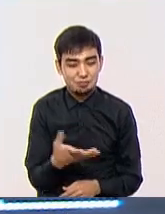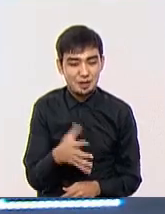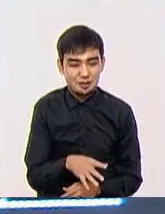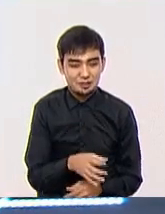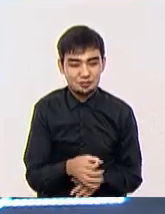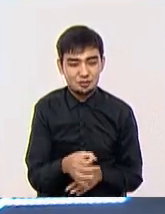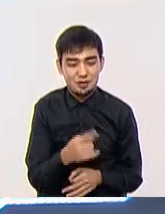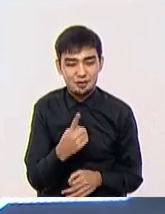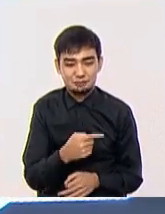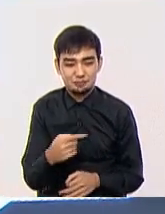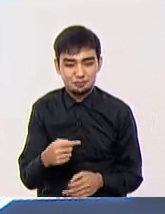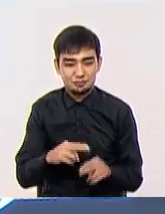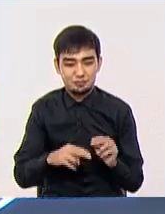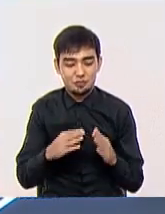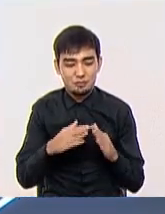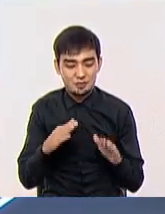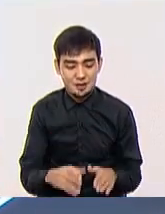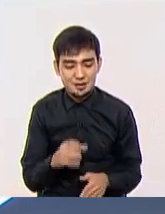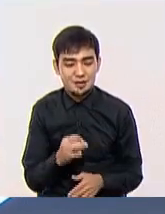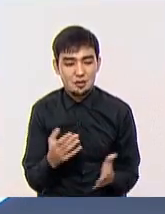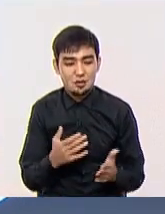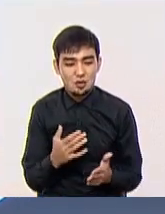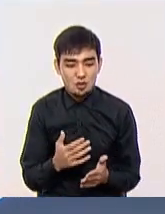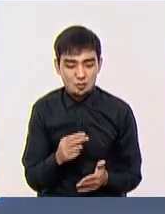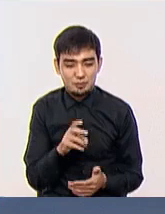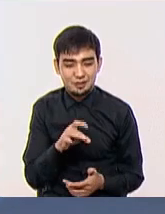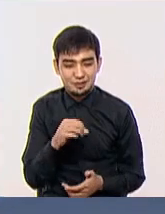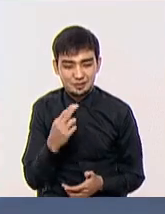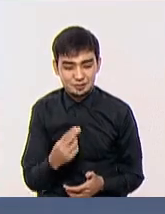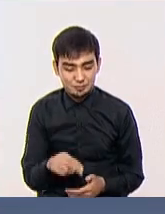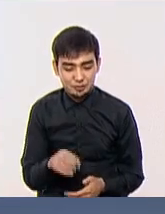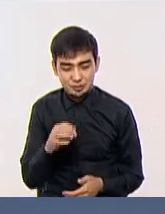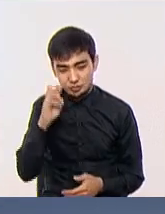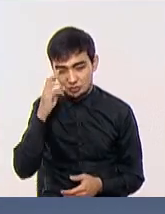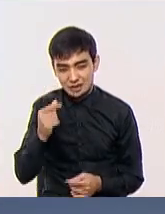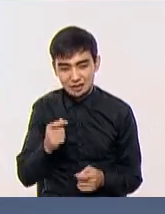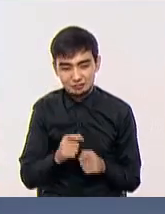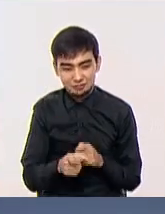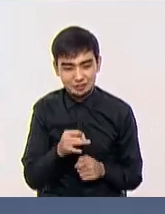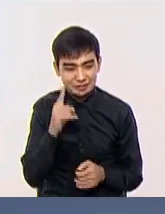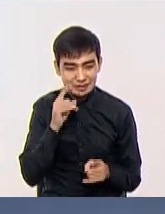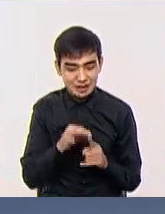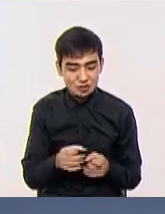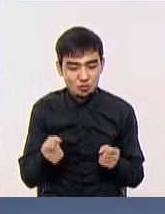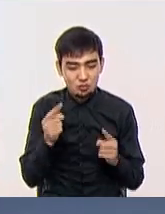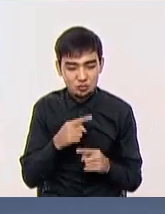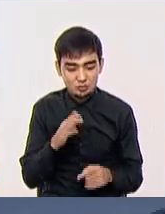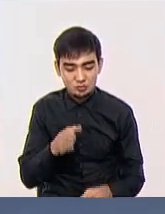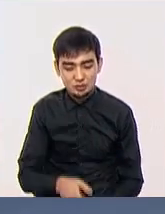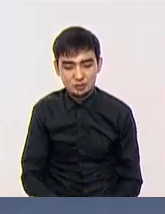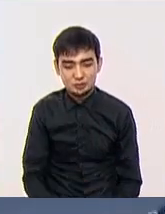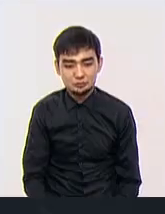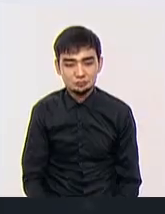зоне одноэтажной застройки. По какому принципу распределяются бюджетные деньги на эти цели, выясняла Людмила